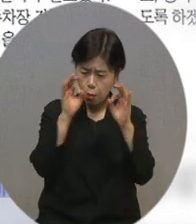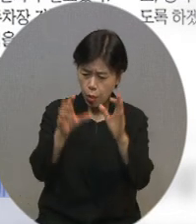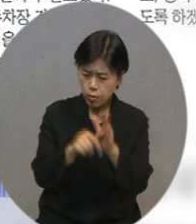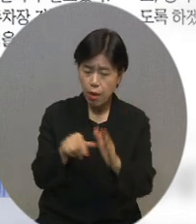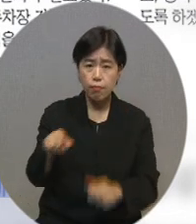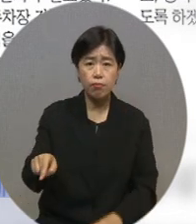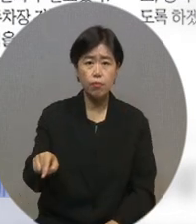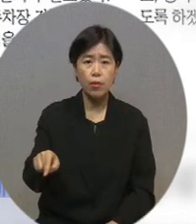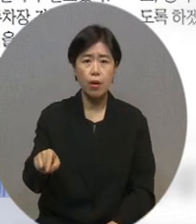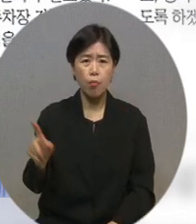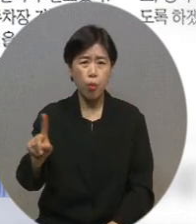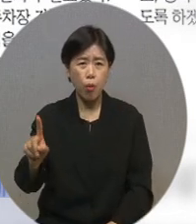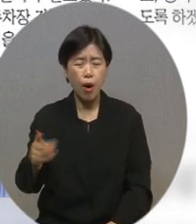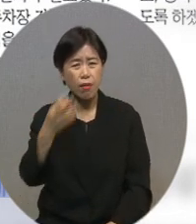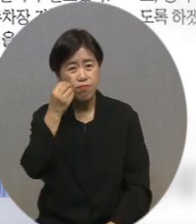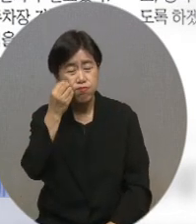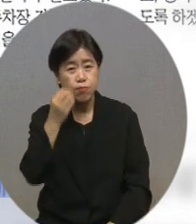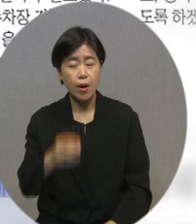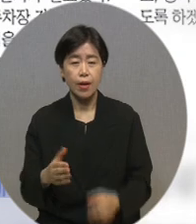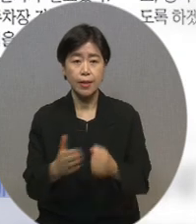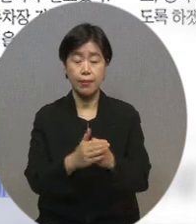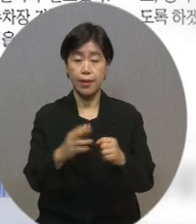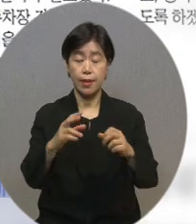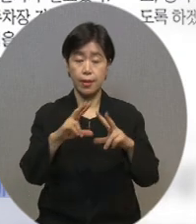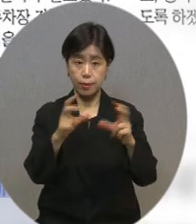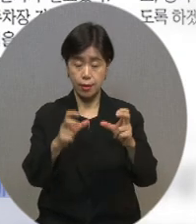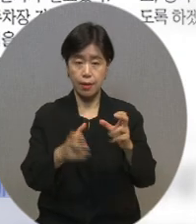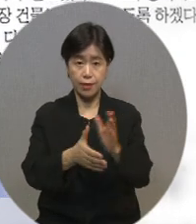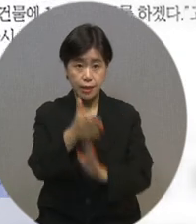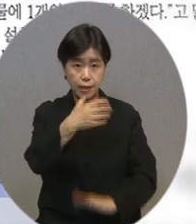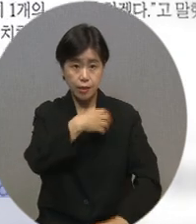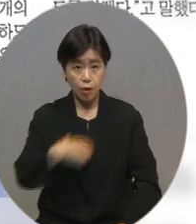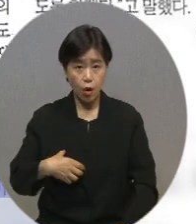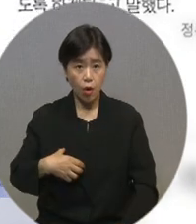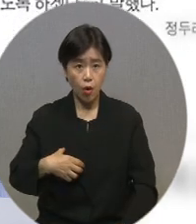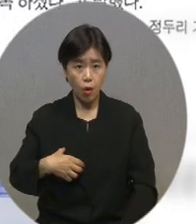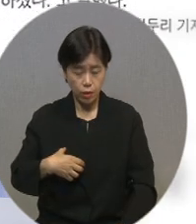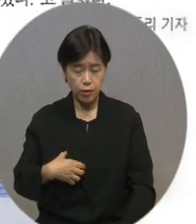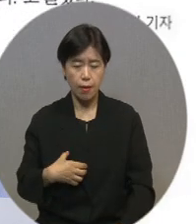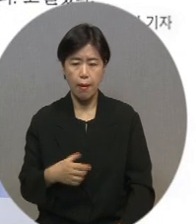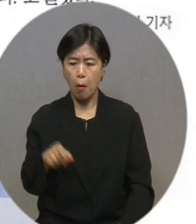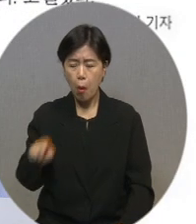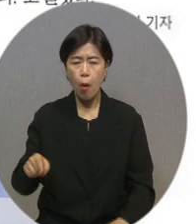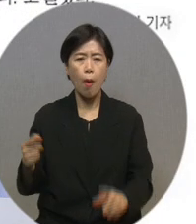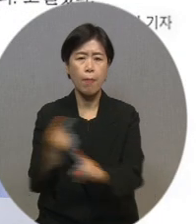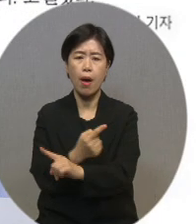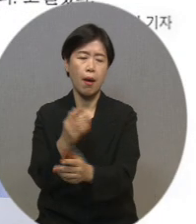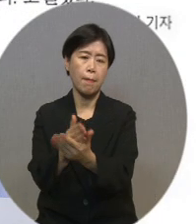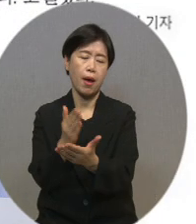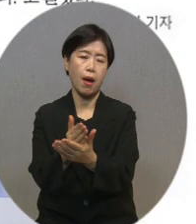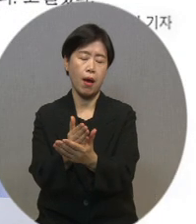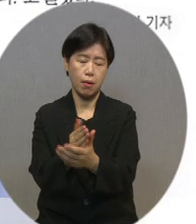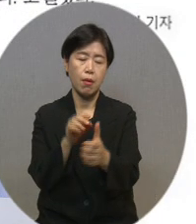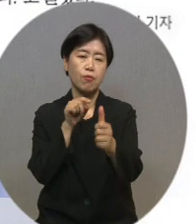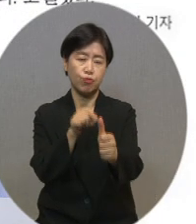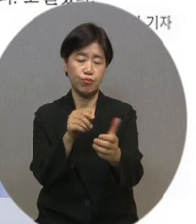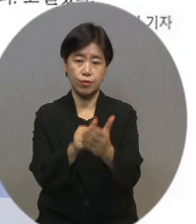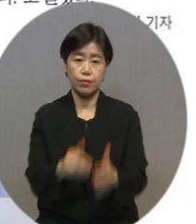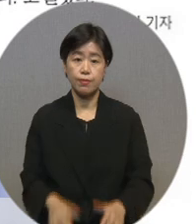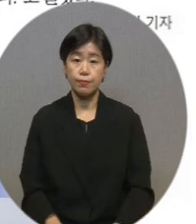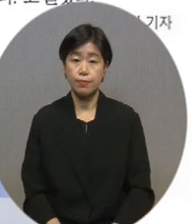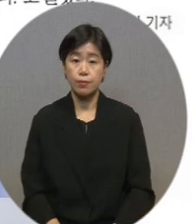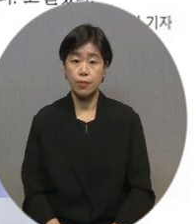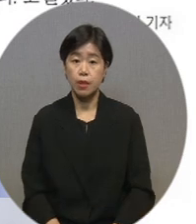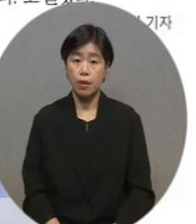한 성남시에 시정 권고를 내렸습니다 권위 조사 과정에서 관련부처인 보건복지부는